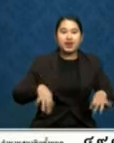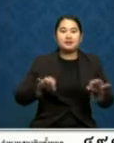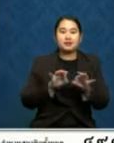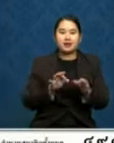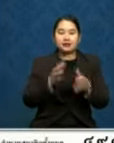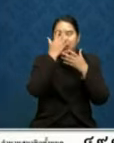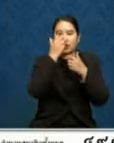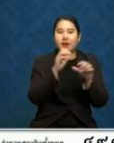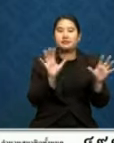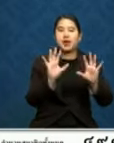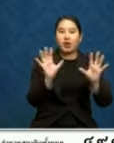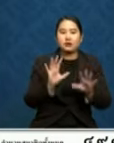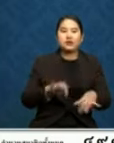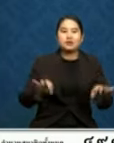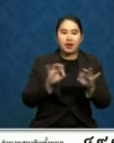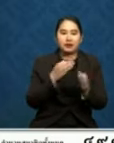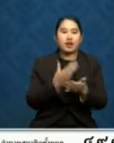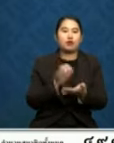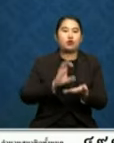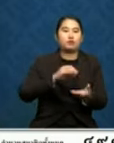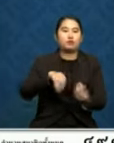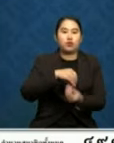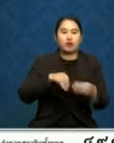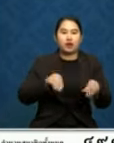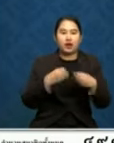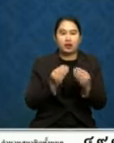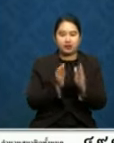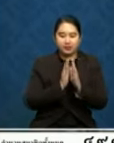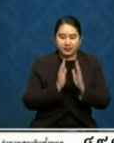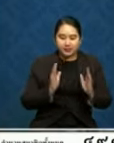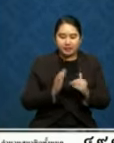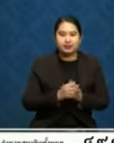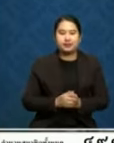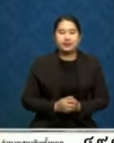ใส่ด้วยงบประมาณและระบบยุติธรรมค่ะขอบพระคุณค่ะท่านประธาน